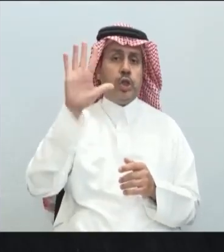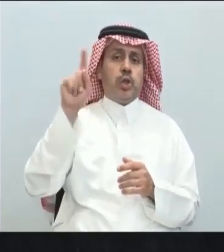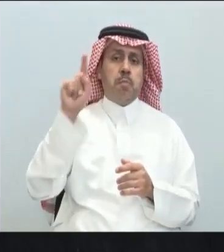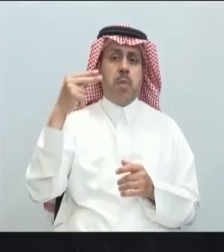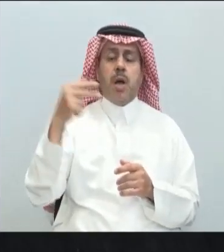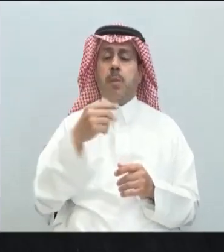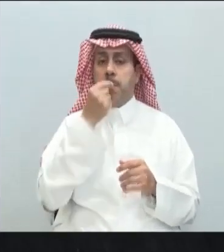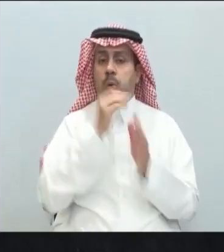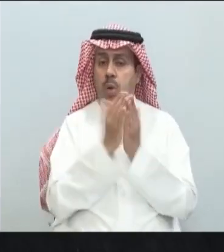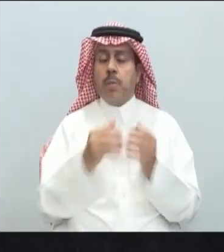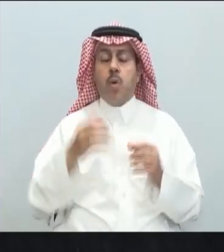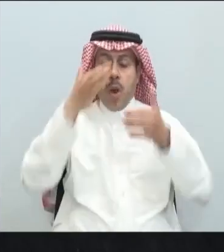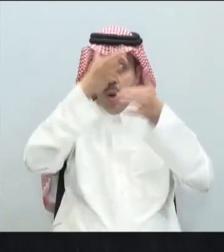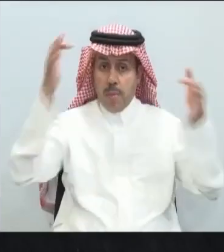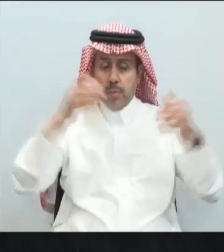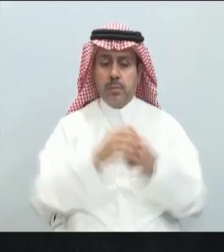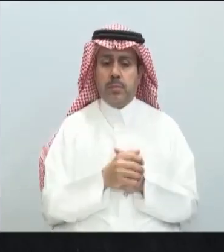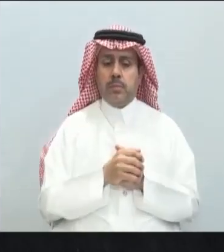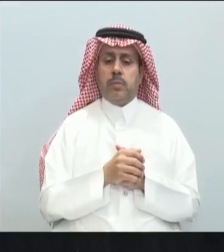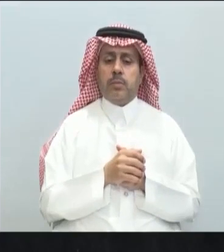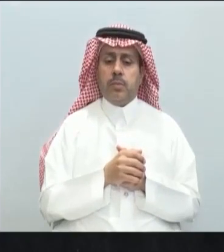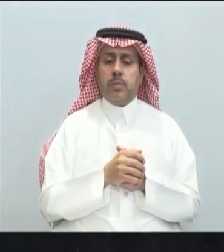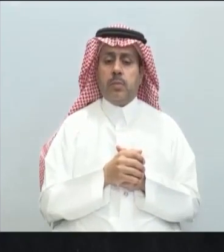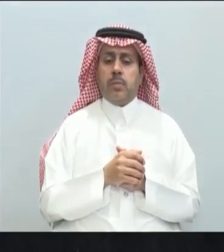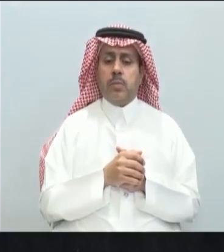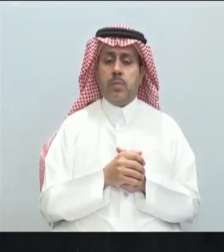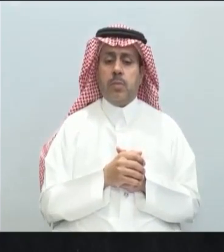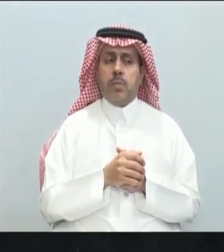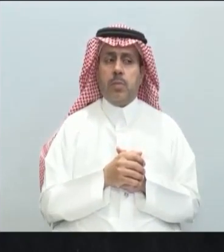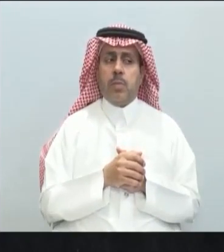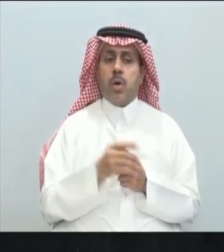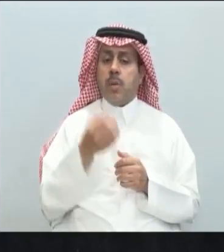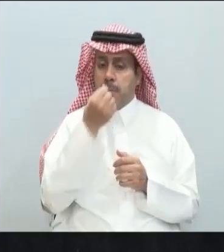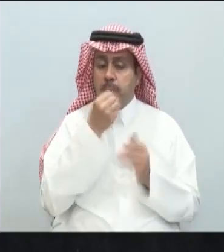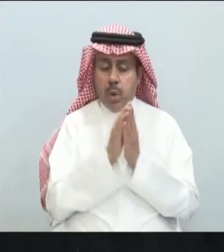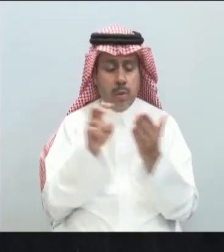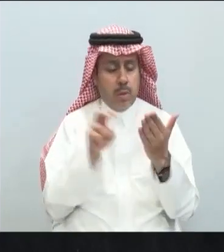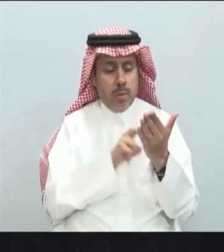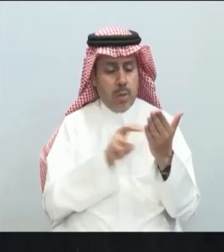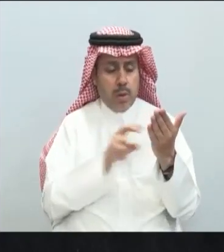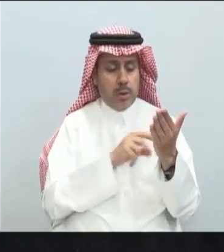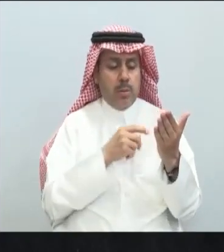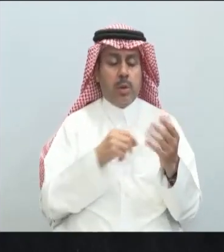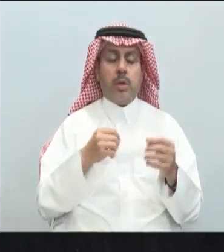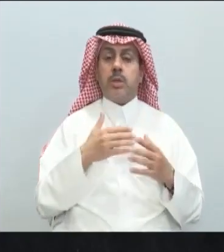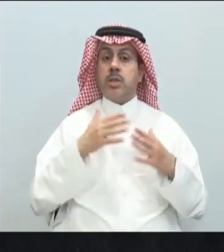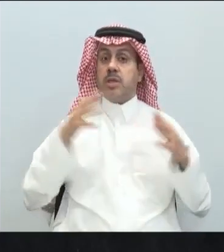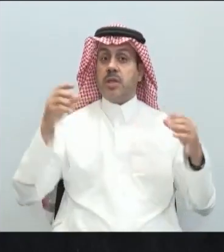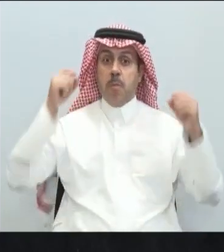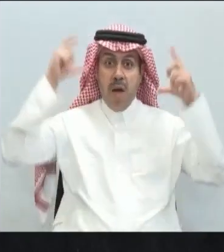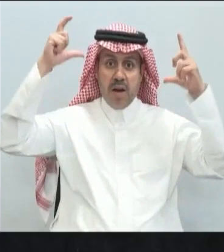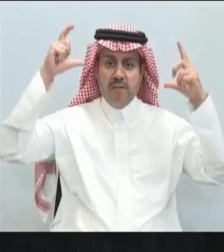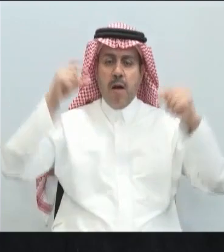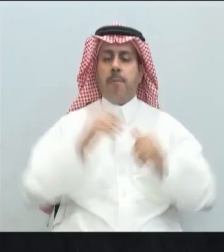العلماء ولا يخلق عن الرد الكثير بل كل ما قراته كلما ازددت فيه معان